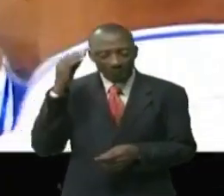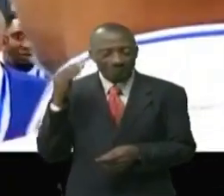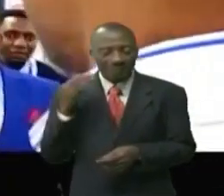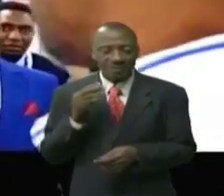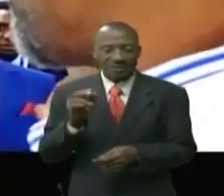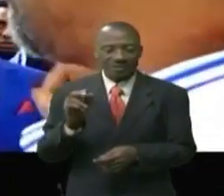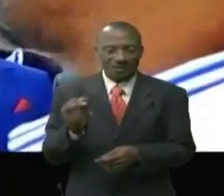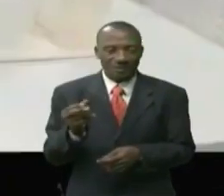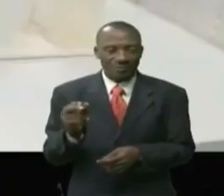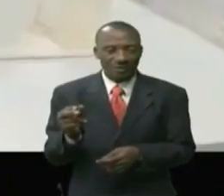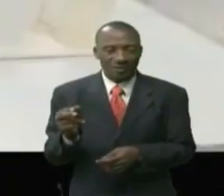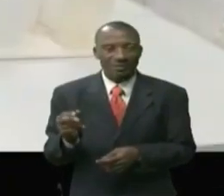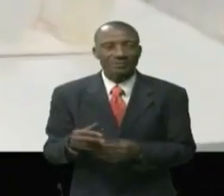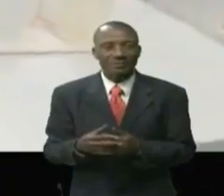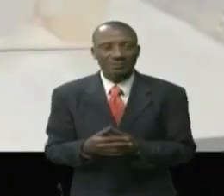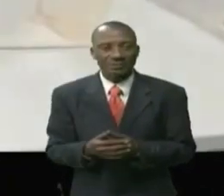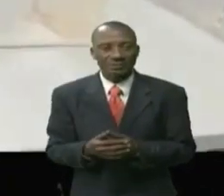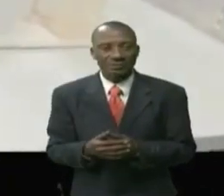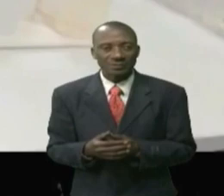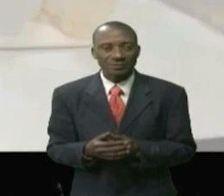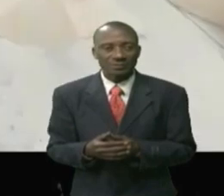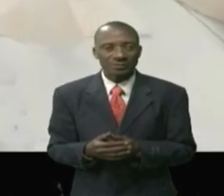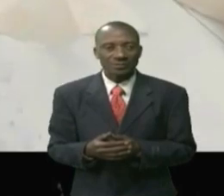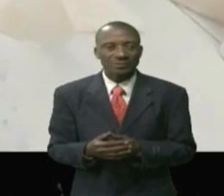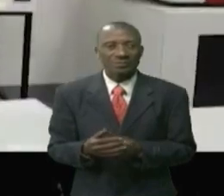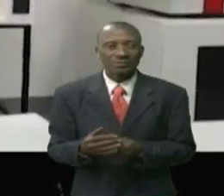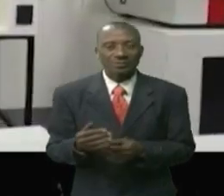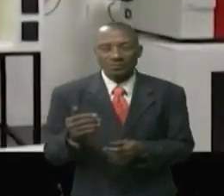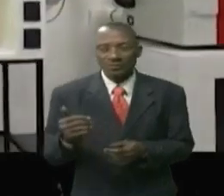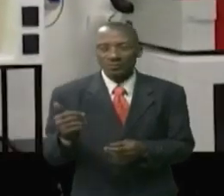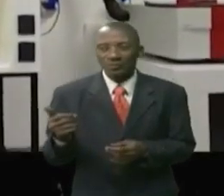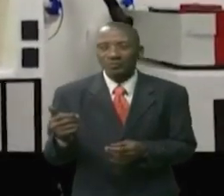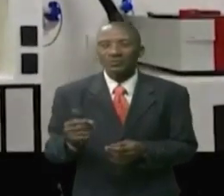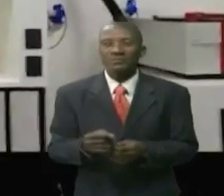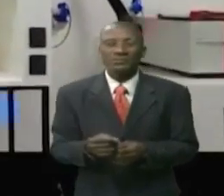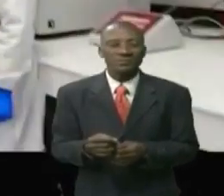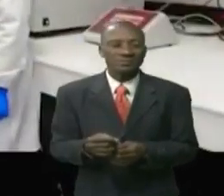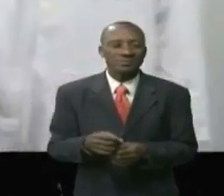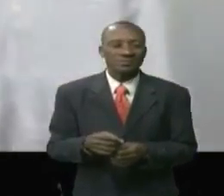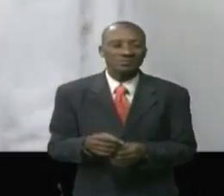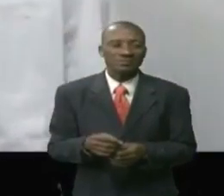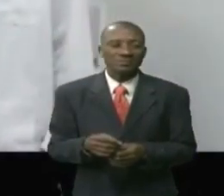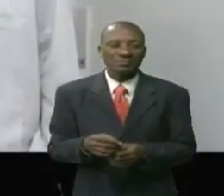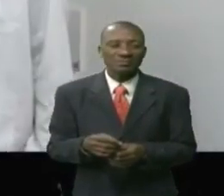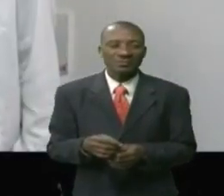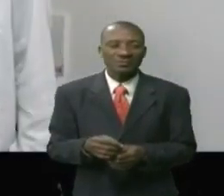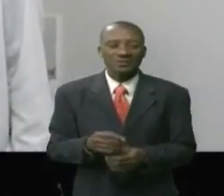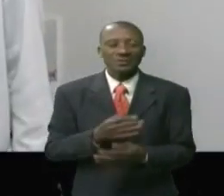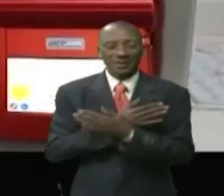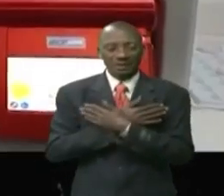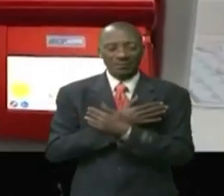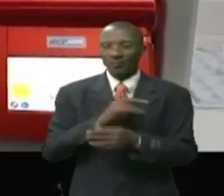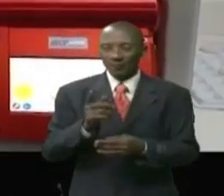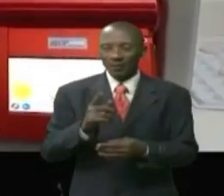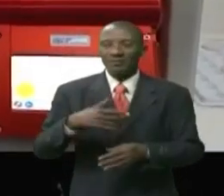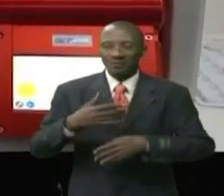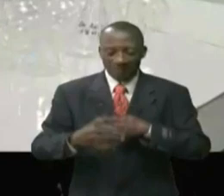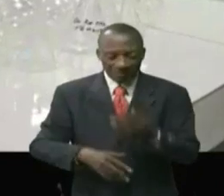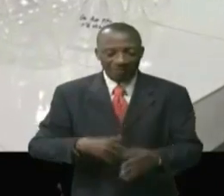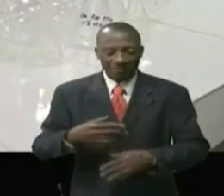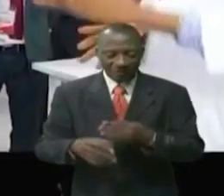kalamba a mis le cap sur le laboratoire d'analyse chimique des moussonpo une réalisation du centre d'expertise